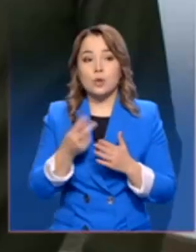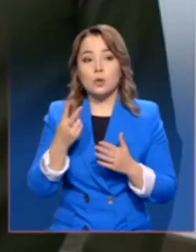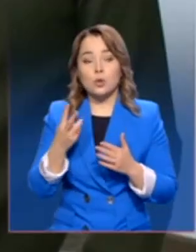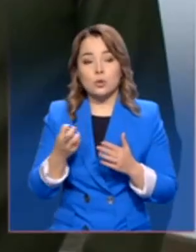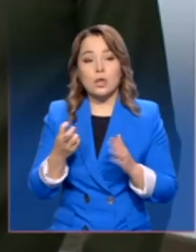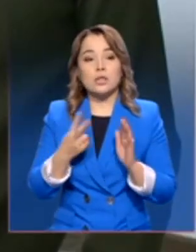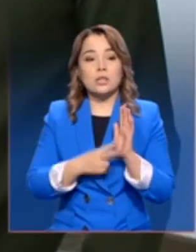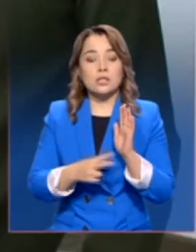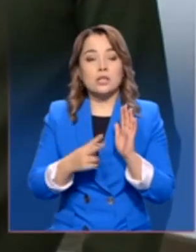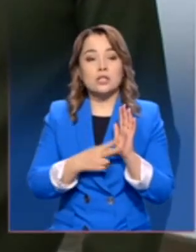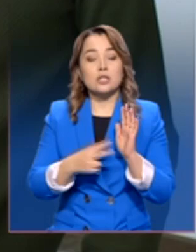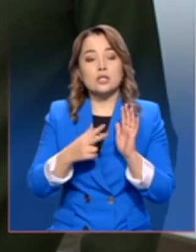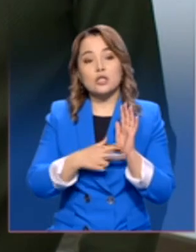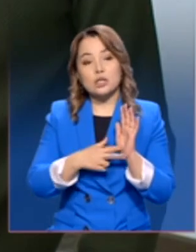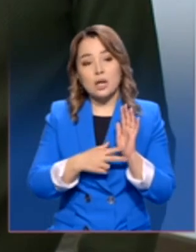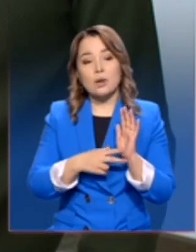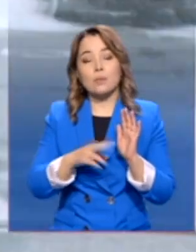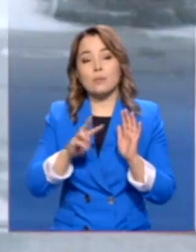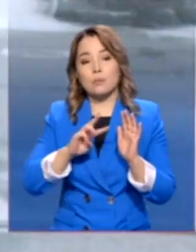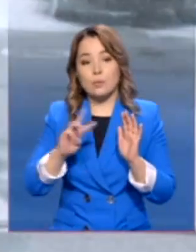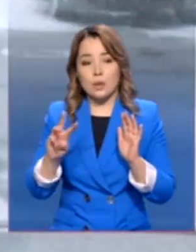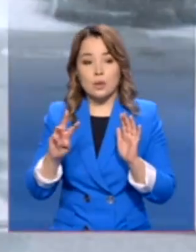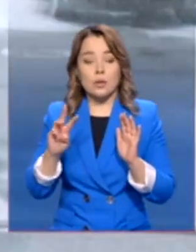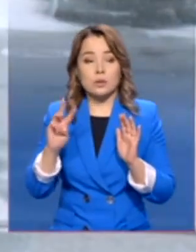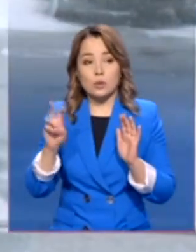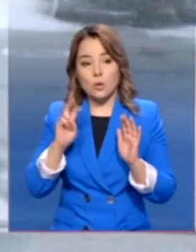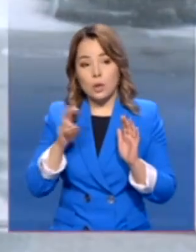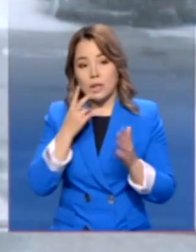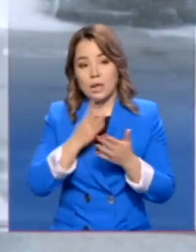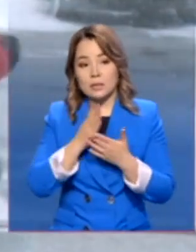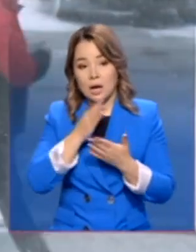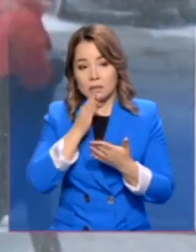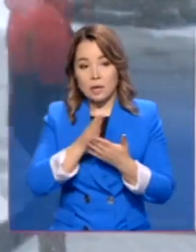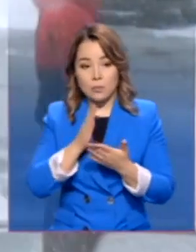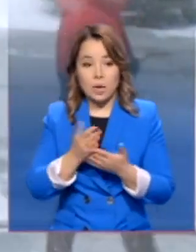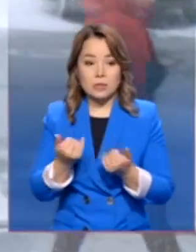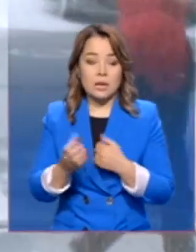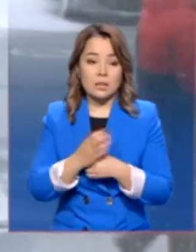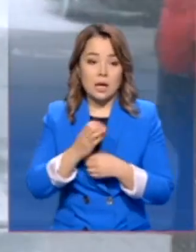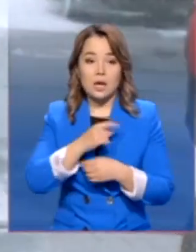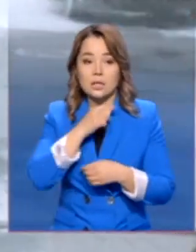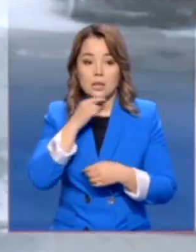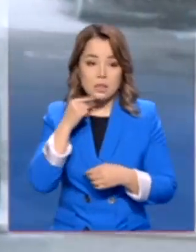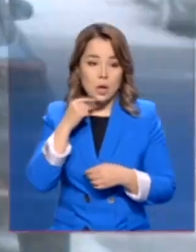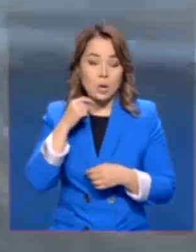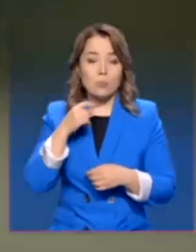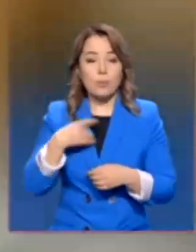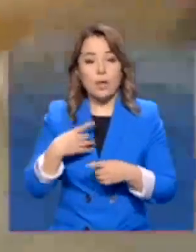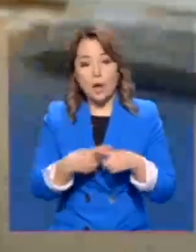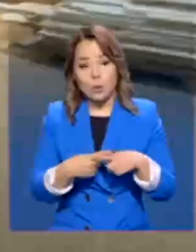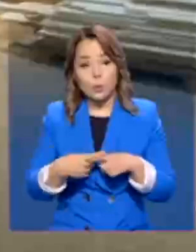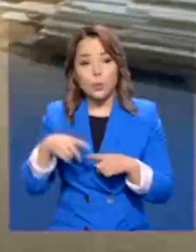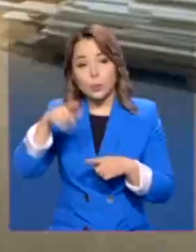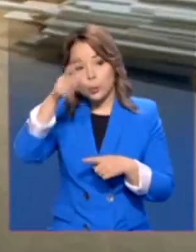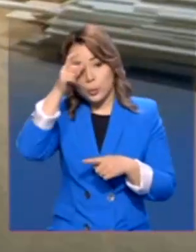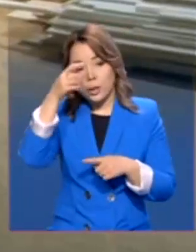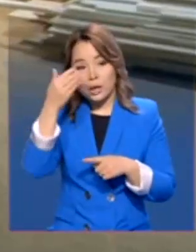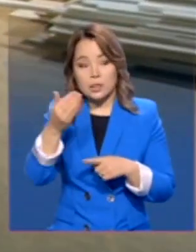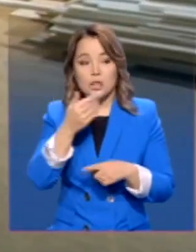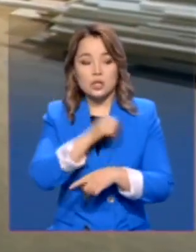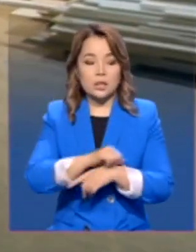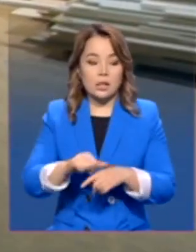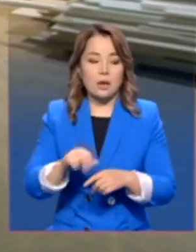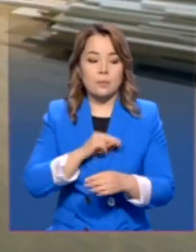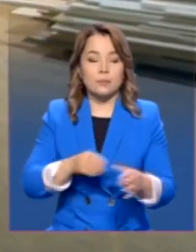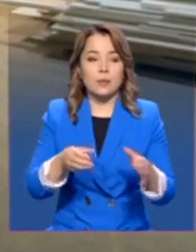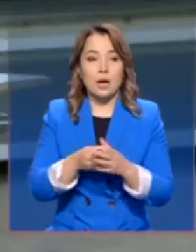387 миллион ақш долларын құрады. Негізгі импорттаушылар ол Ресей, Беларусь мен Түркия. Шетелдік